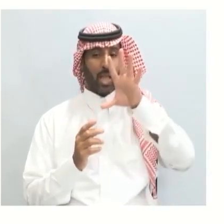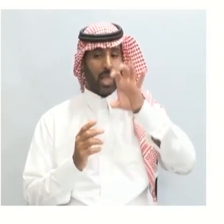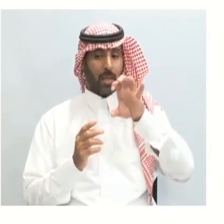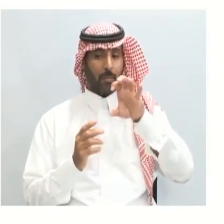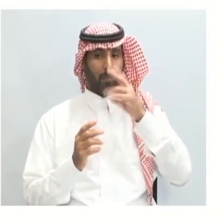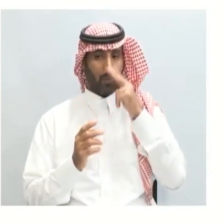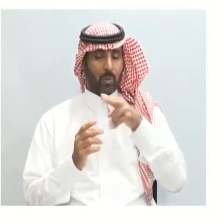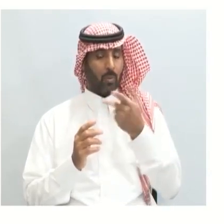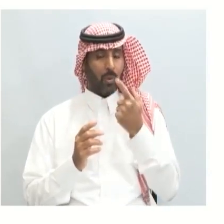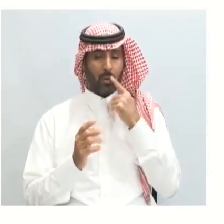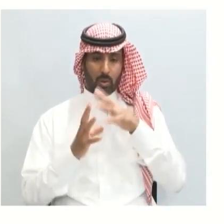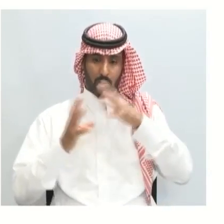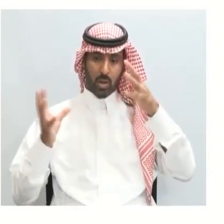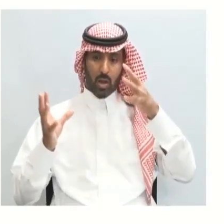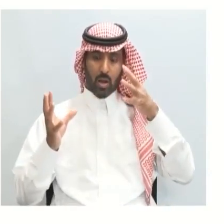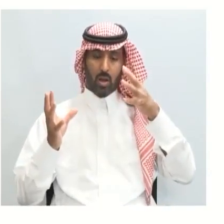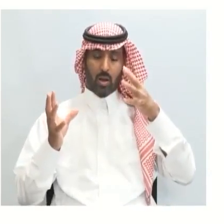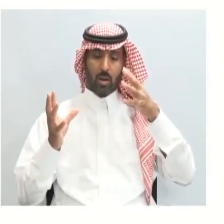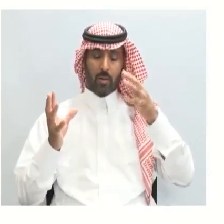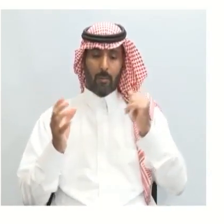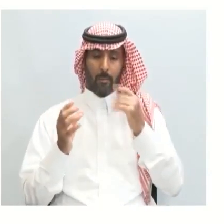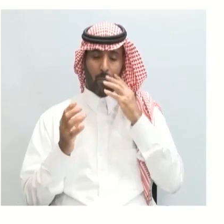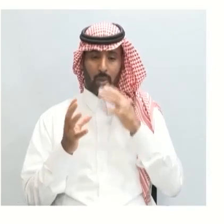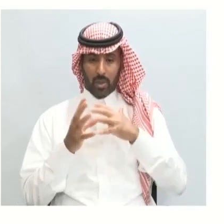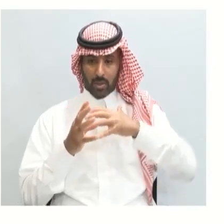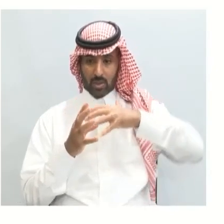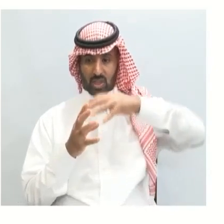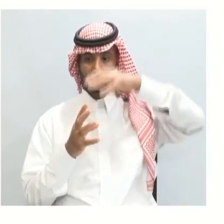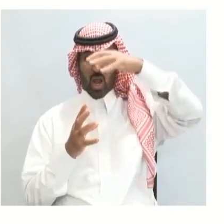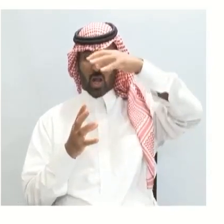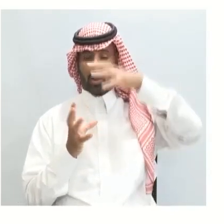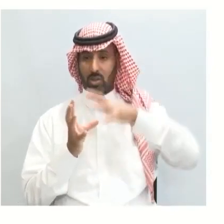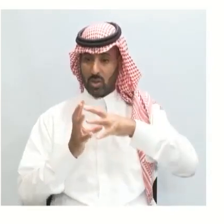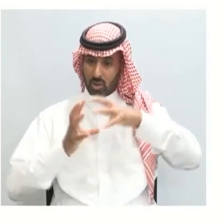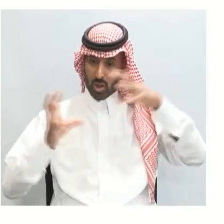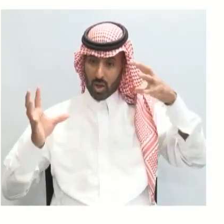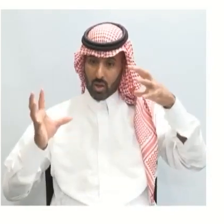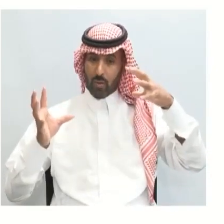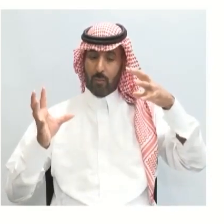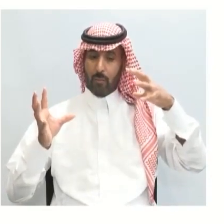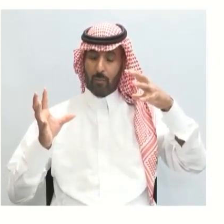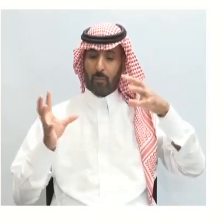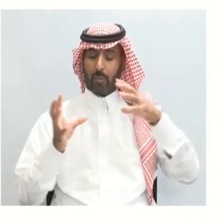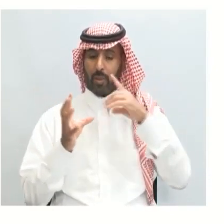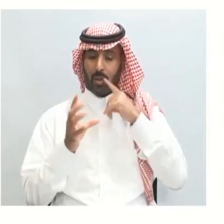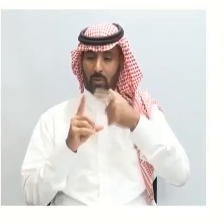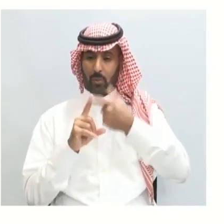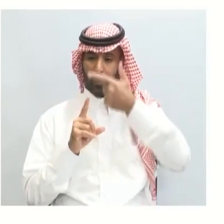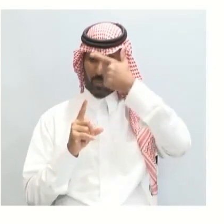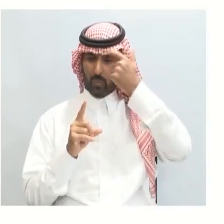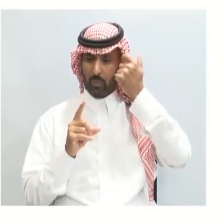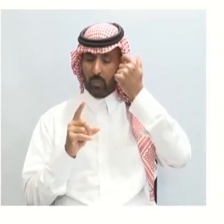لاحظ ماذا حدث للحجم لاحظ ماذا زاد احسنتم اذا عفوا درجه الحراره